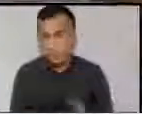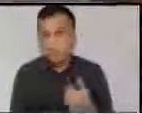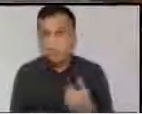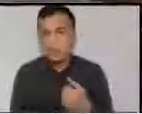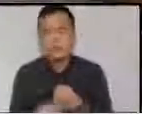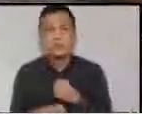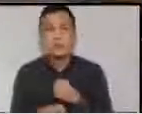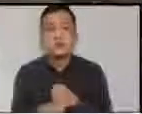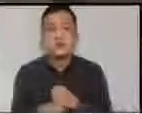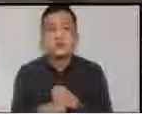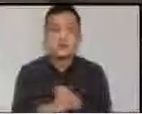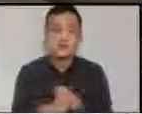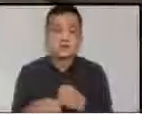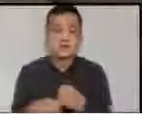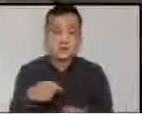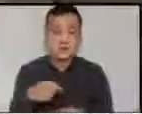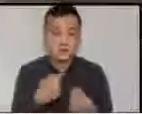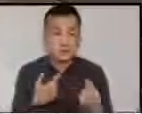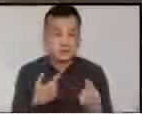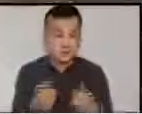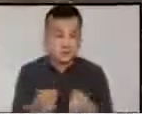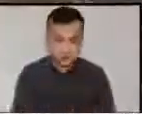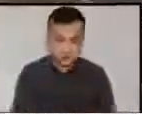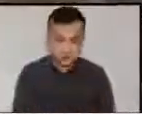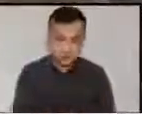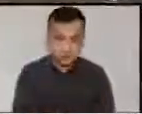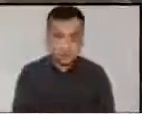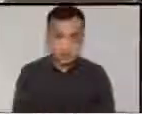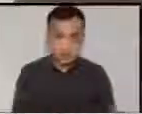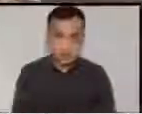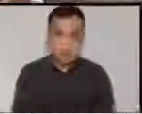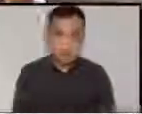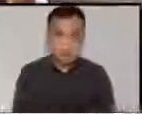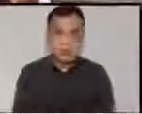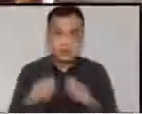Maraming salamat sa iyo, John Arroa, nagulat ng live sa Lapu-Lapu City.